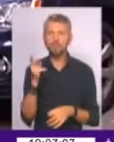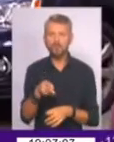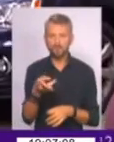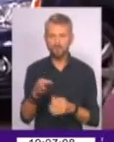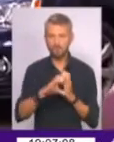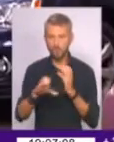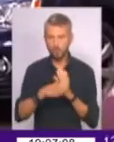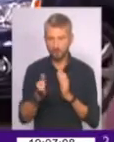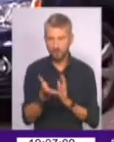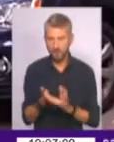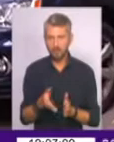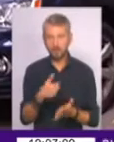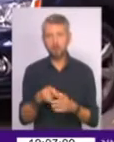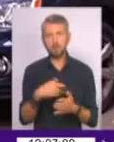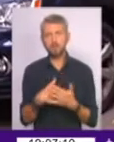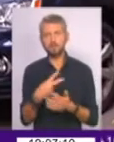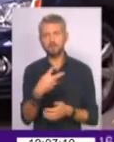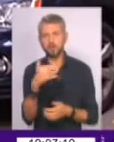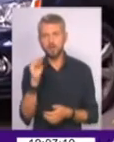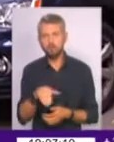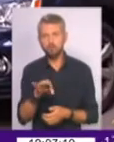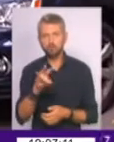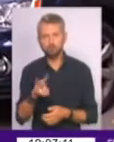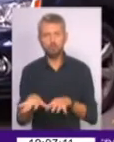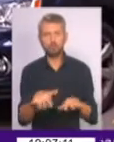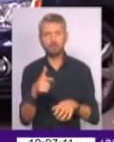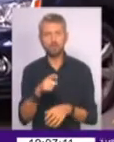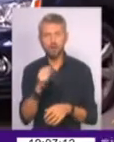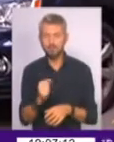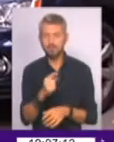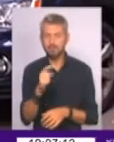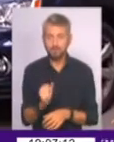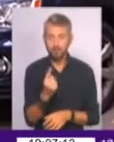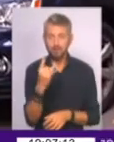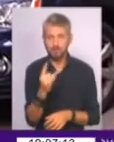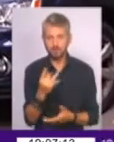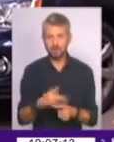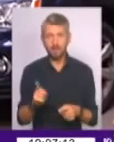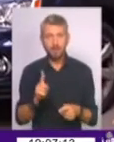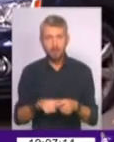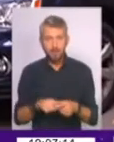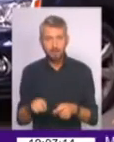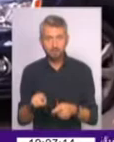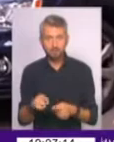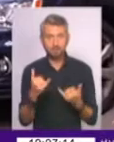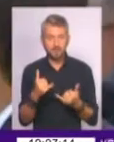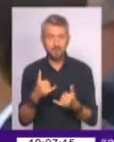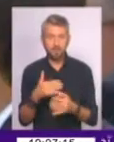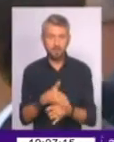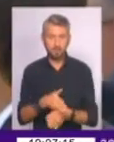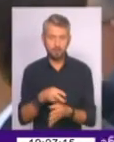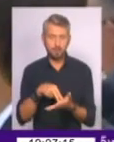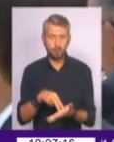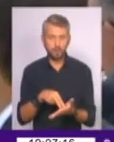приблизно 25 тисяч, а то й більше тонн жиженого газу одновременно. Этот парк сейчас в большинстве своем простаивает.